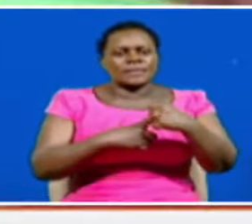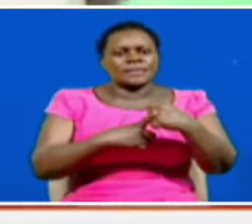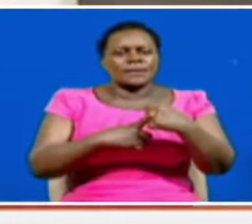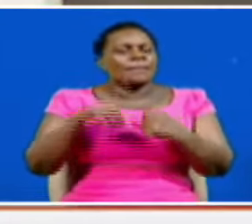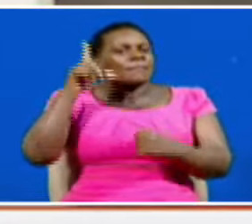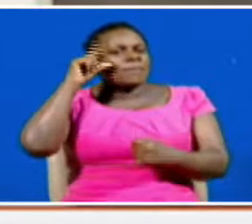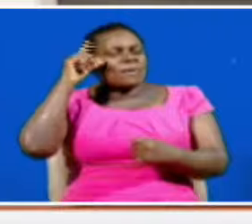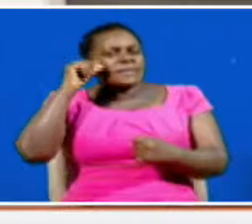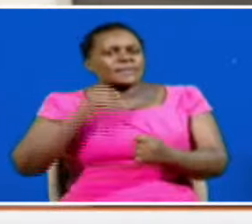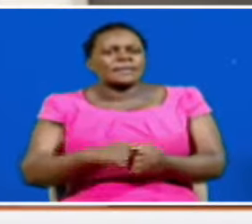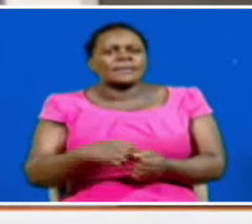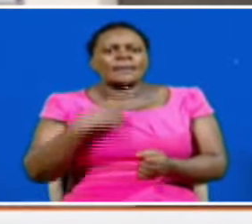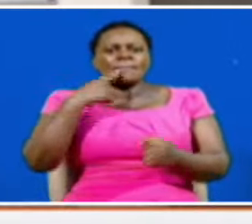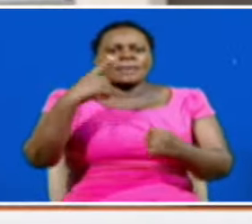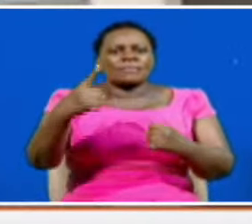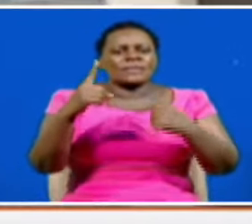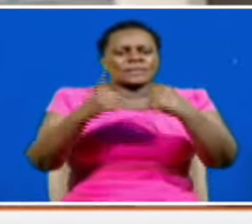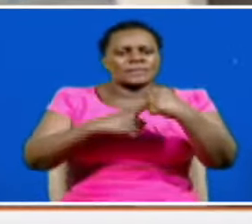166.99 Mombasa,